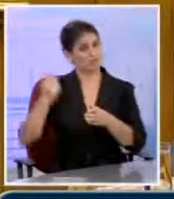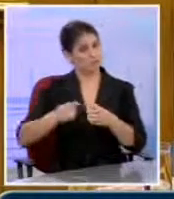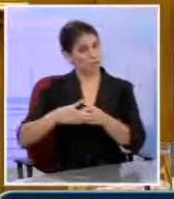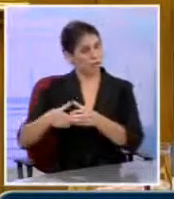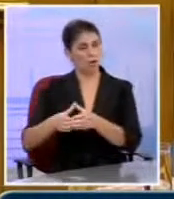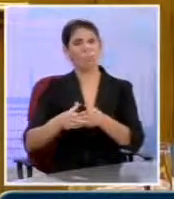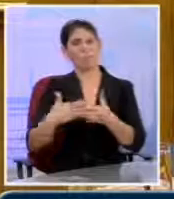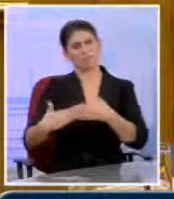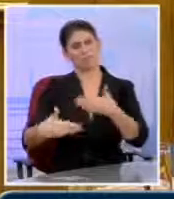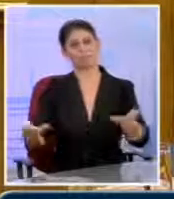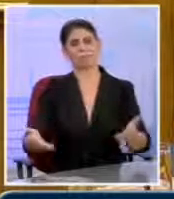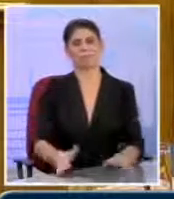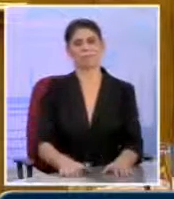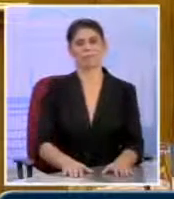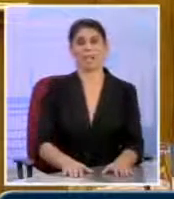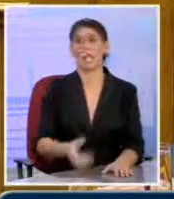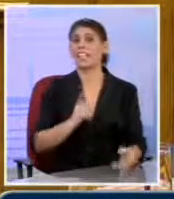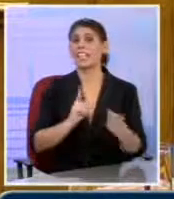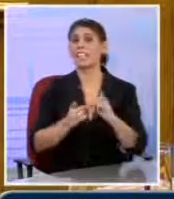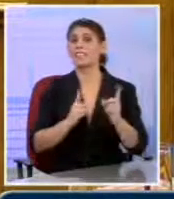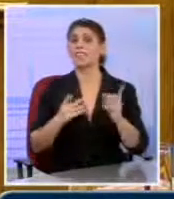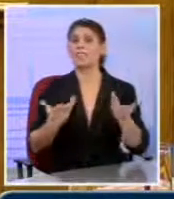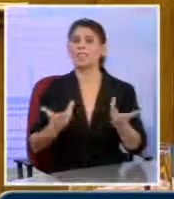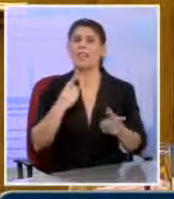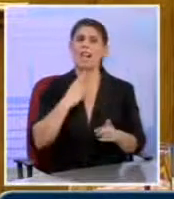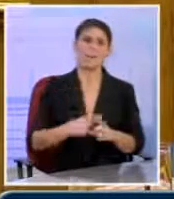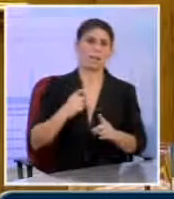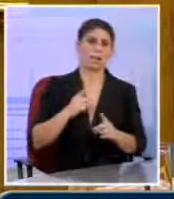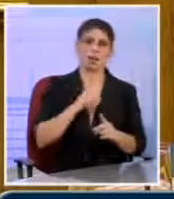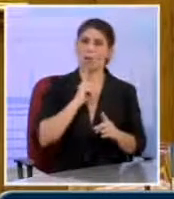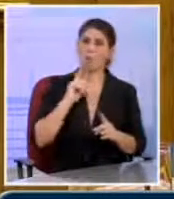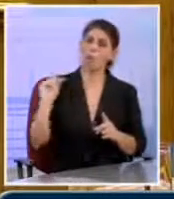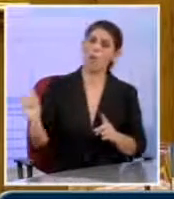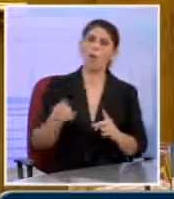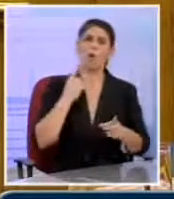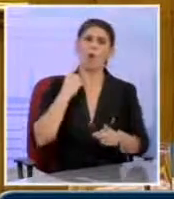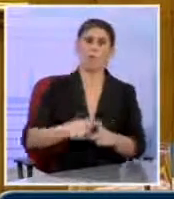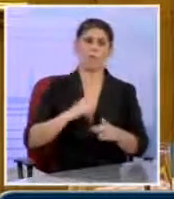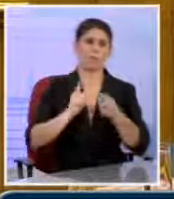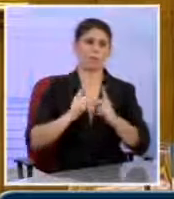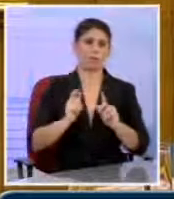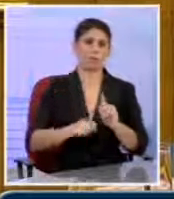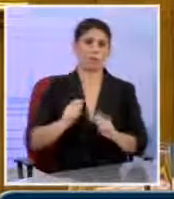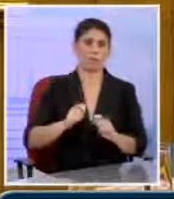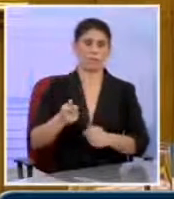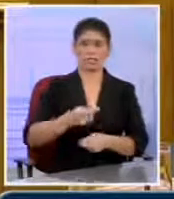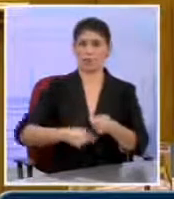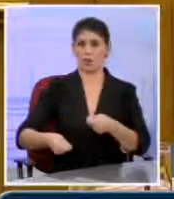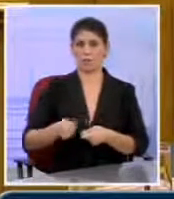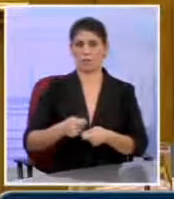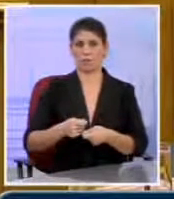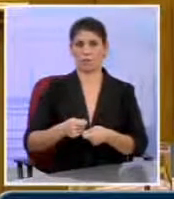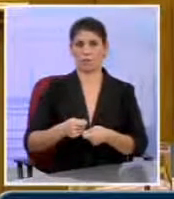ούτω καθεξής. Και η συμφωνία ήταν απλή, όπως είναι όλες οι απλές συμφωνίες που δημιουργούνται στην αγορά.